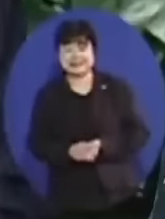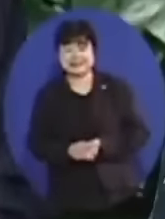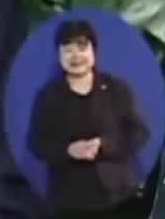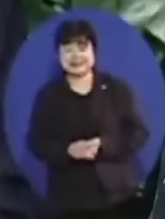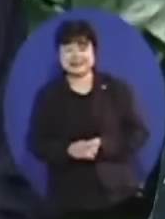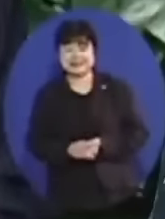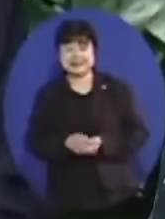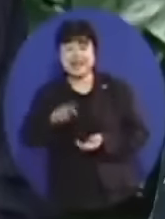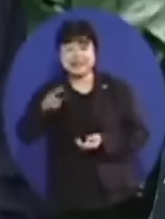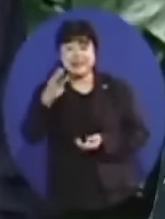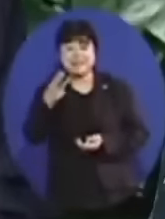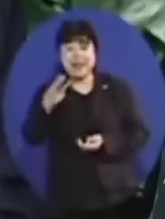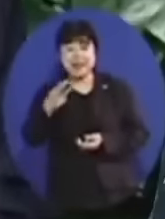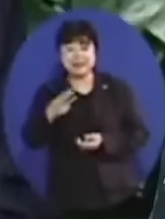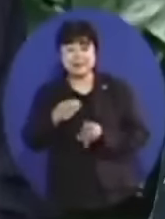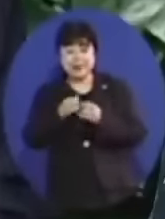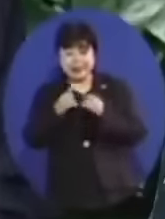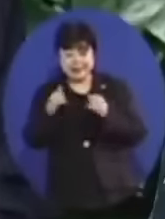300만 백성이